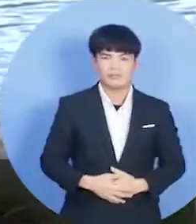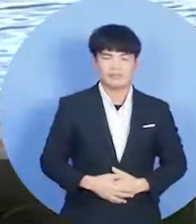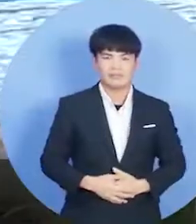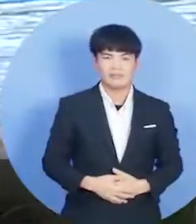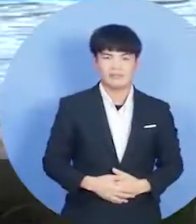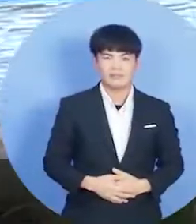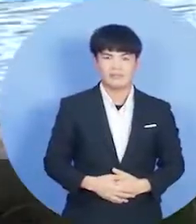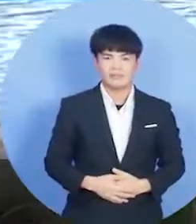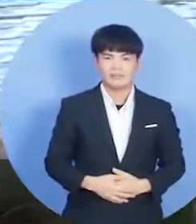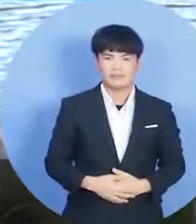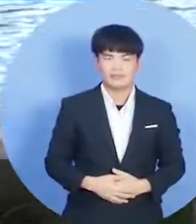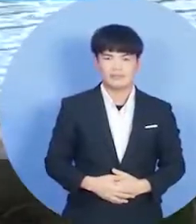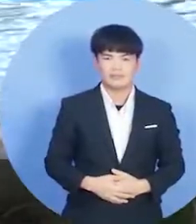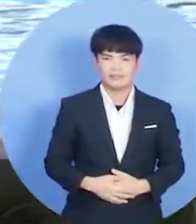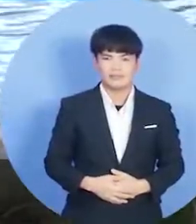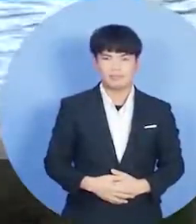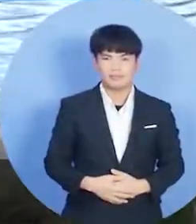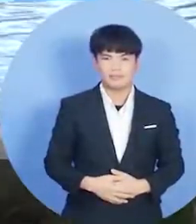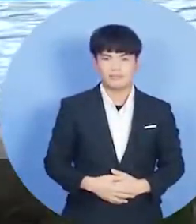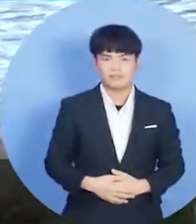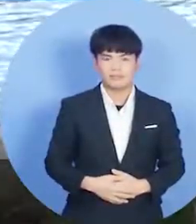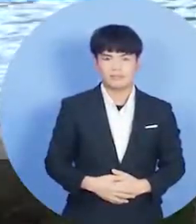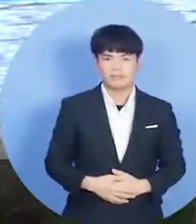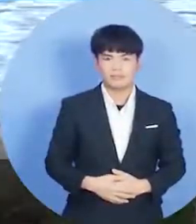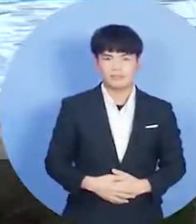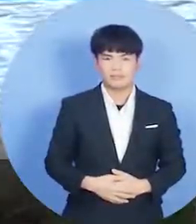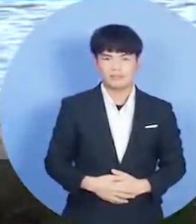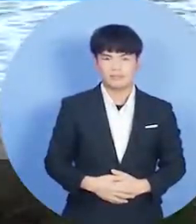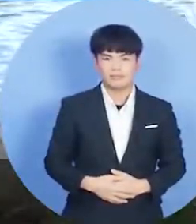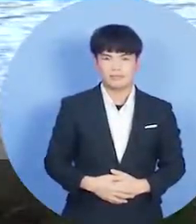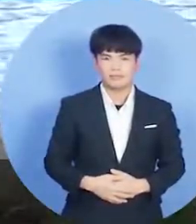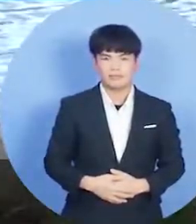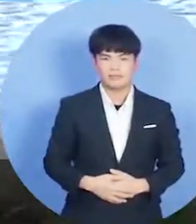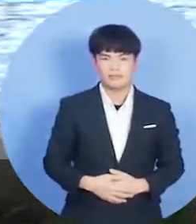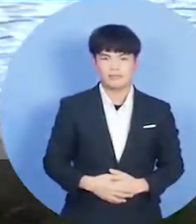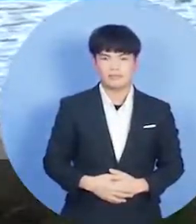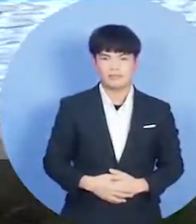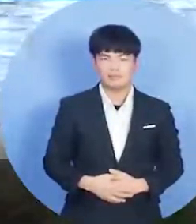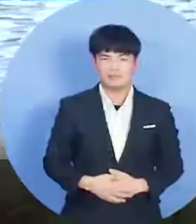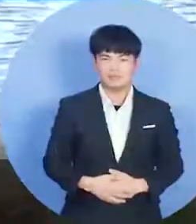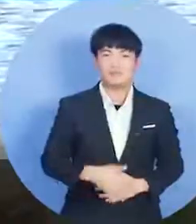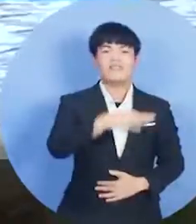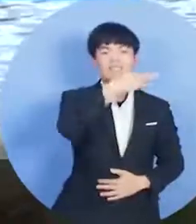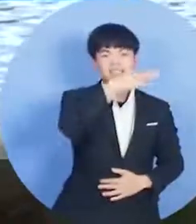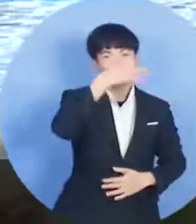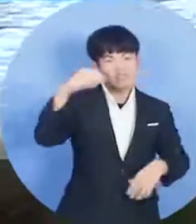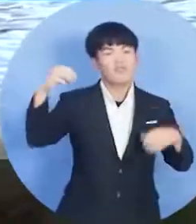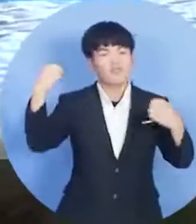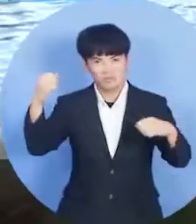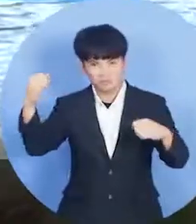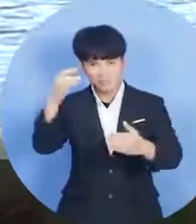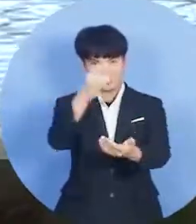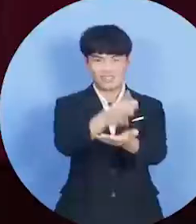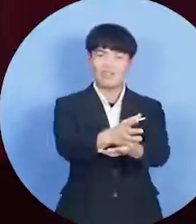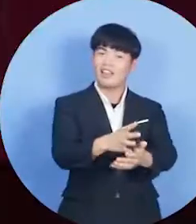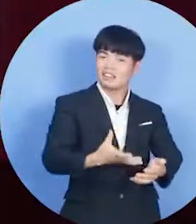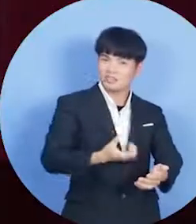흥으로 춤으로 천안으로 천안 흥타령 춤축제 2017이 천안 삼거리공원 일원에서 성황리에